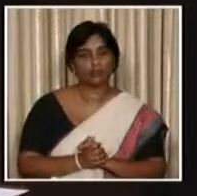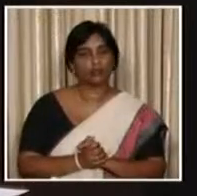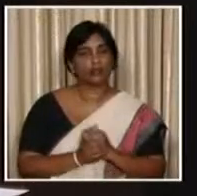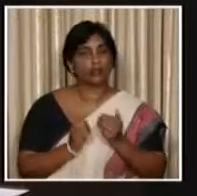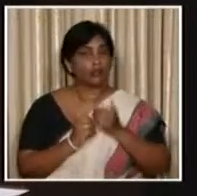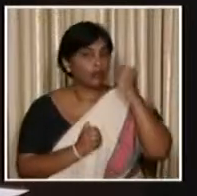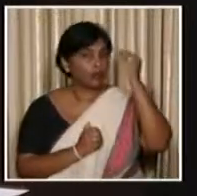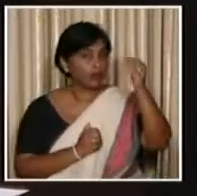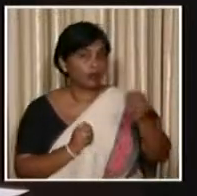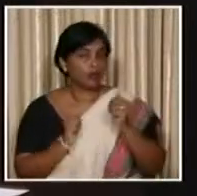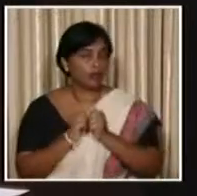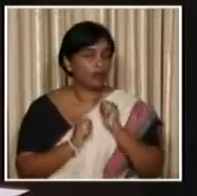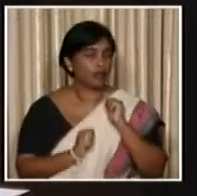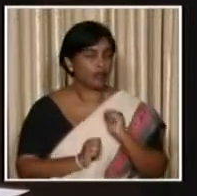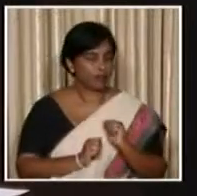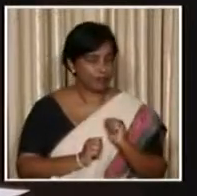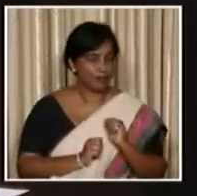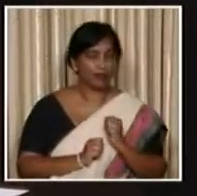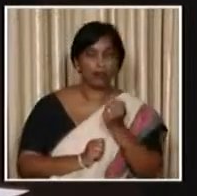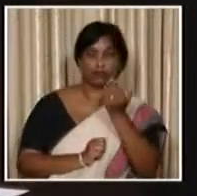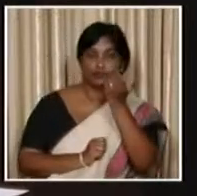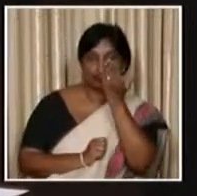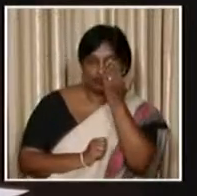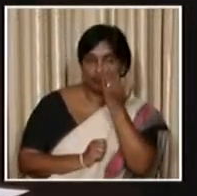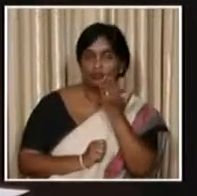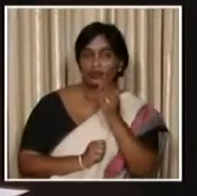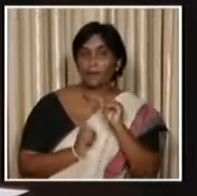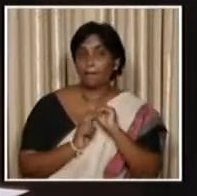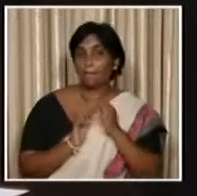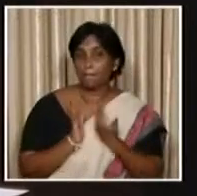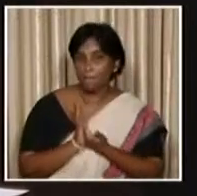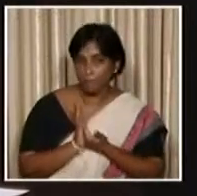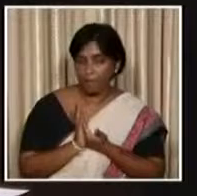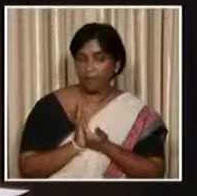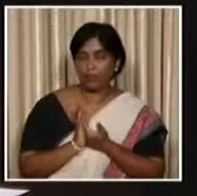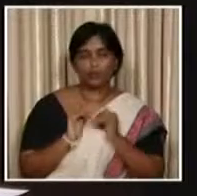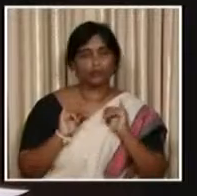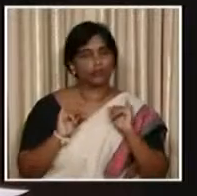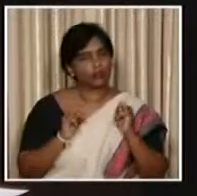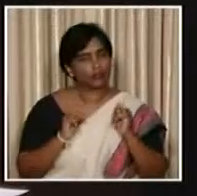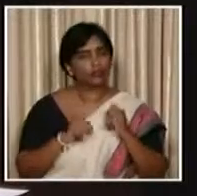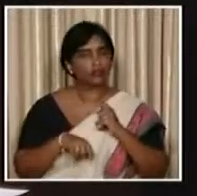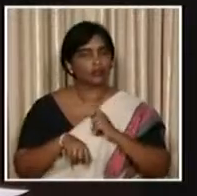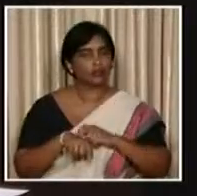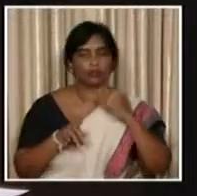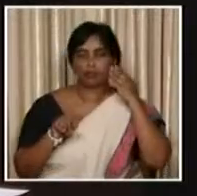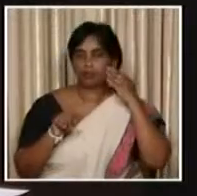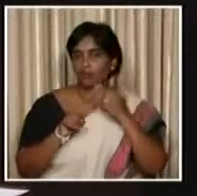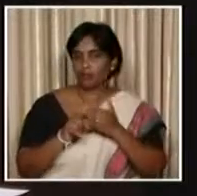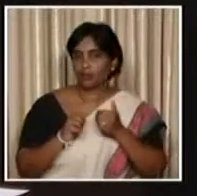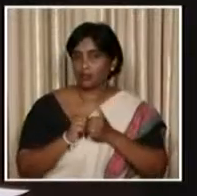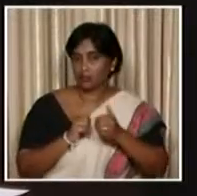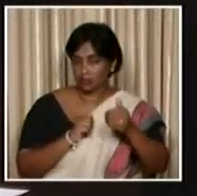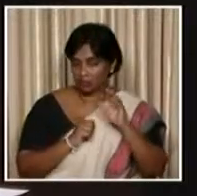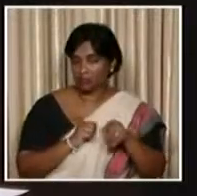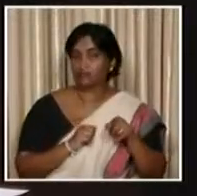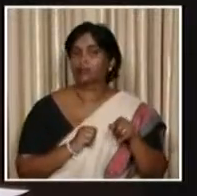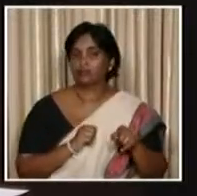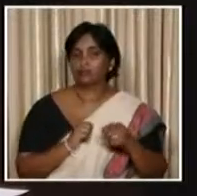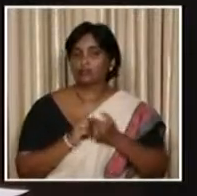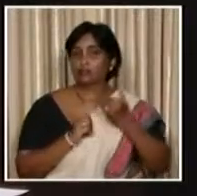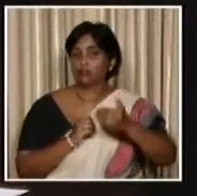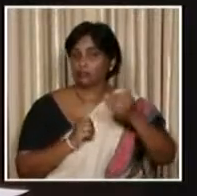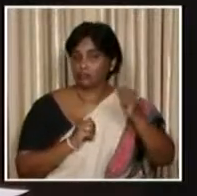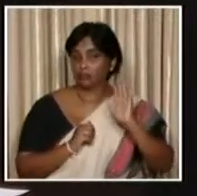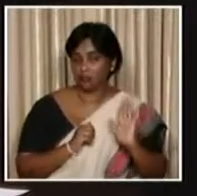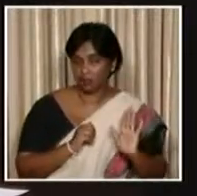යා යුතු ගමනාන්තයේ දර්ශනයේ ප්‍රතිපත්තියේ යම් කිසි ඒකාග්‍රතාවයක් තියාගෙන තමයි ඉදිරියට